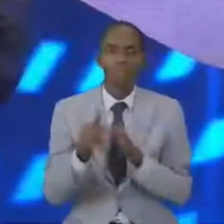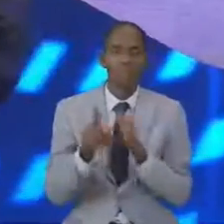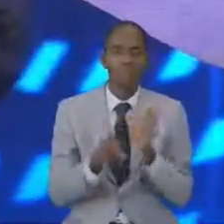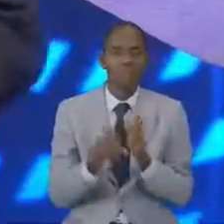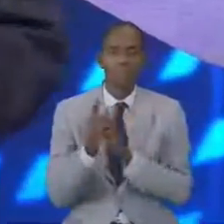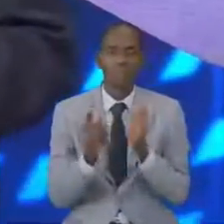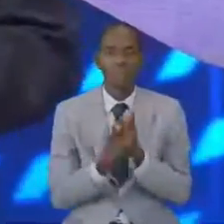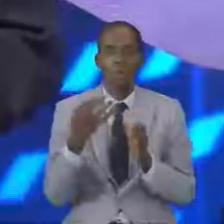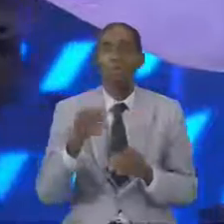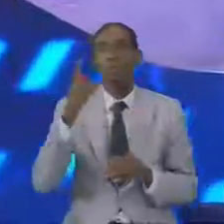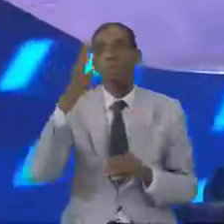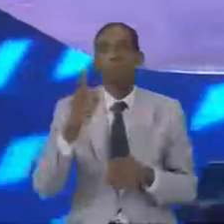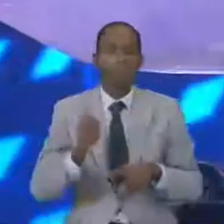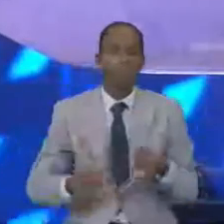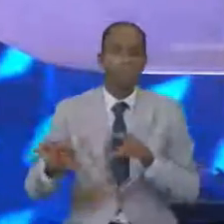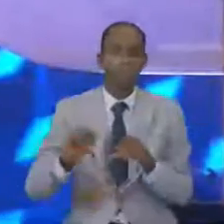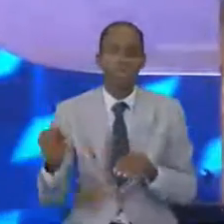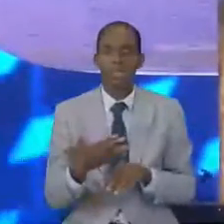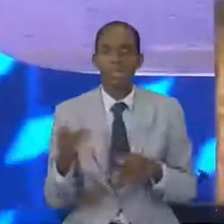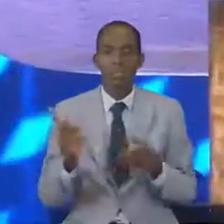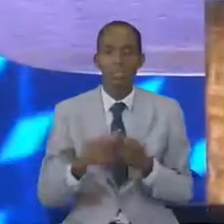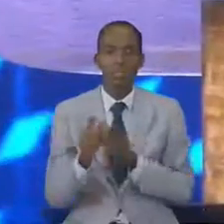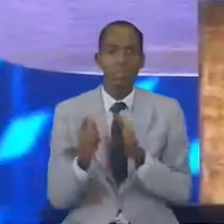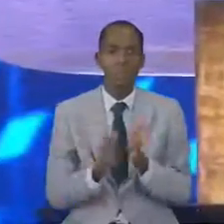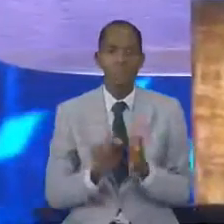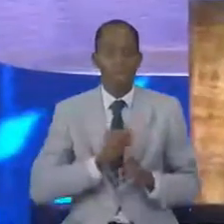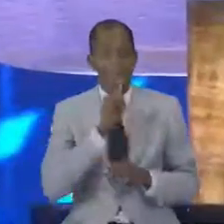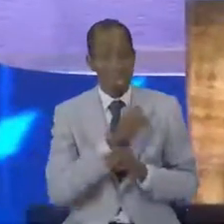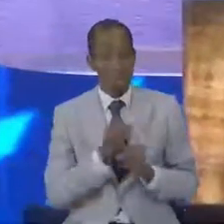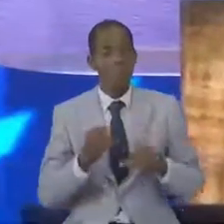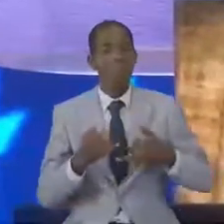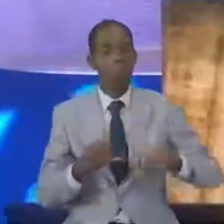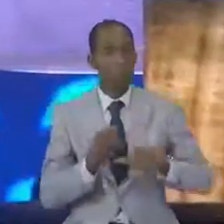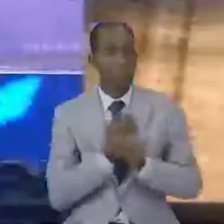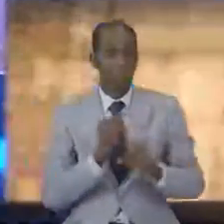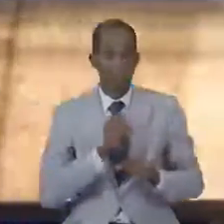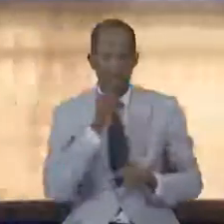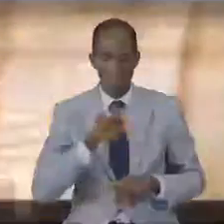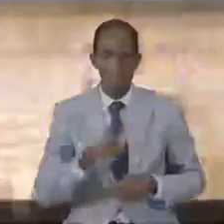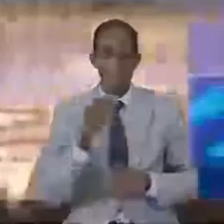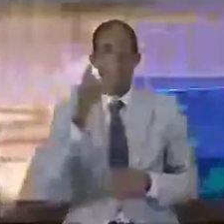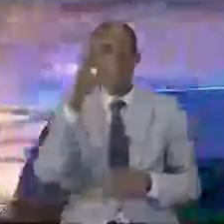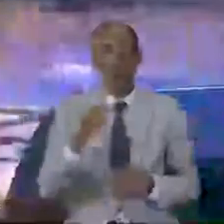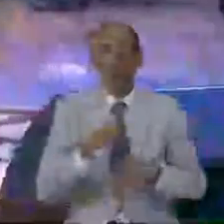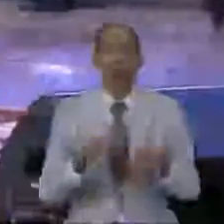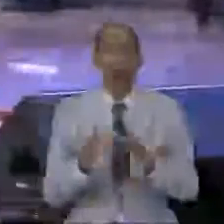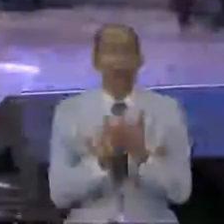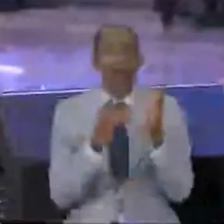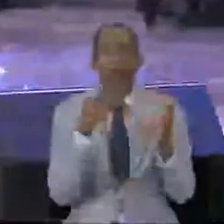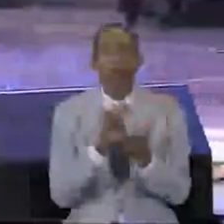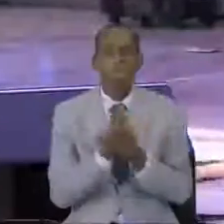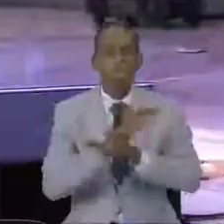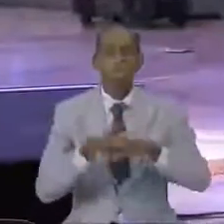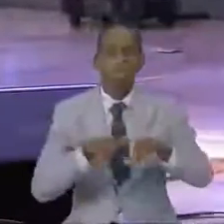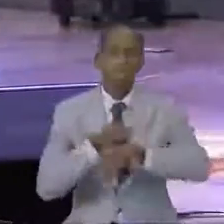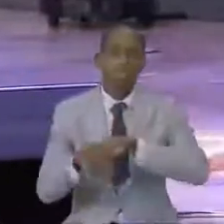principes de Dieu les révélations de Dieu ne porte comment et dire je suis toujours sauvé je suis toujours un enfant de Dieu et Dieu nous vous y